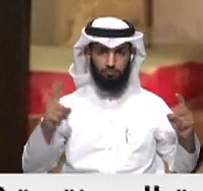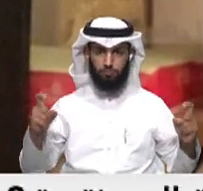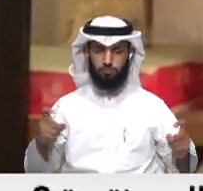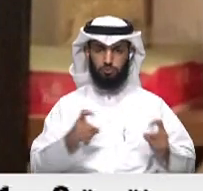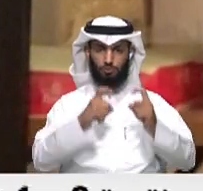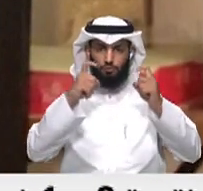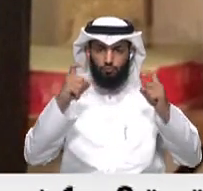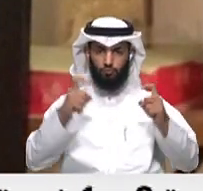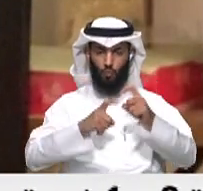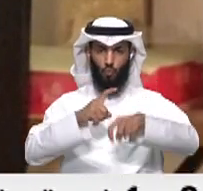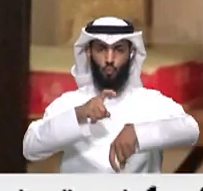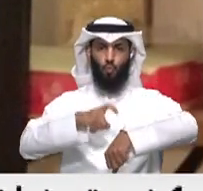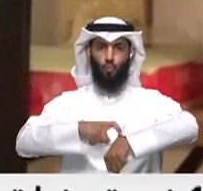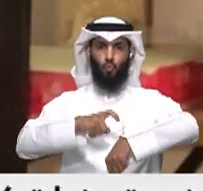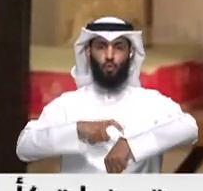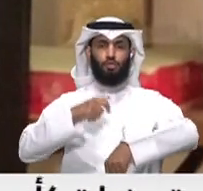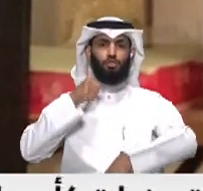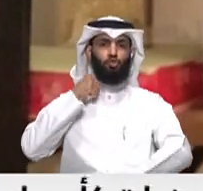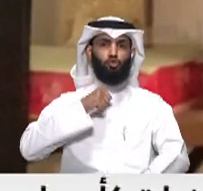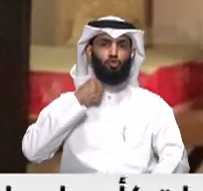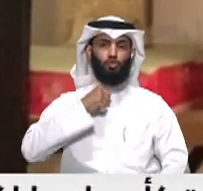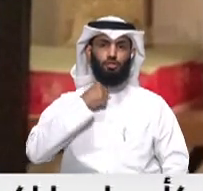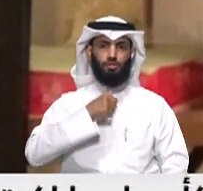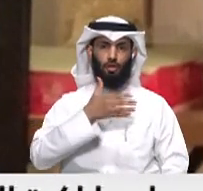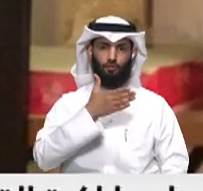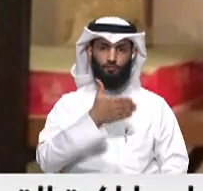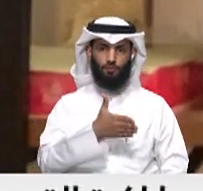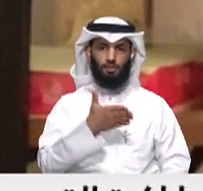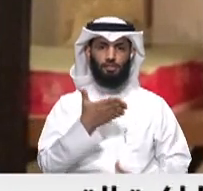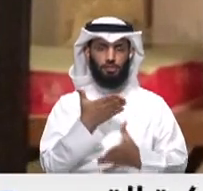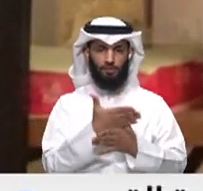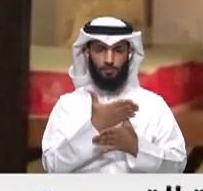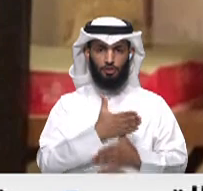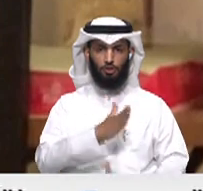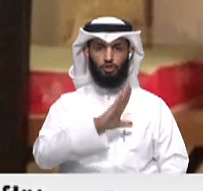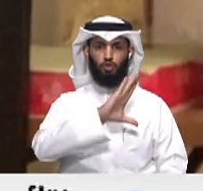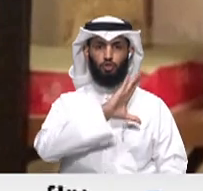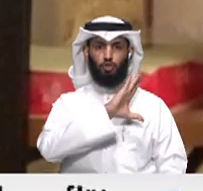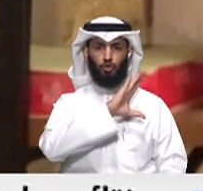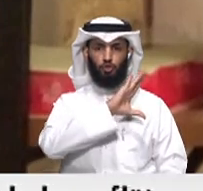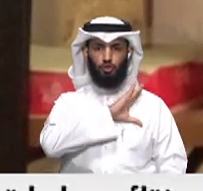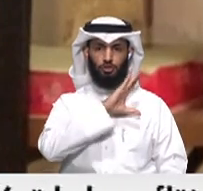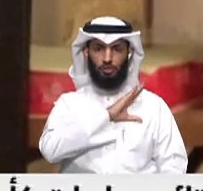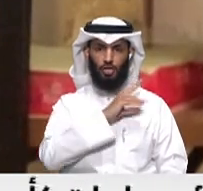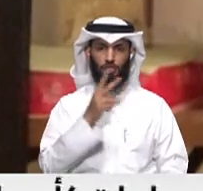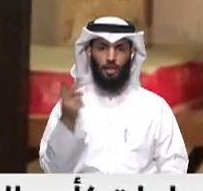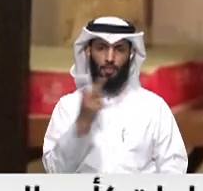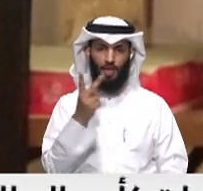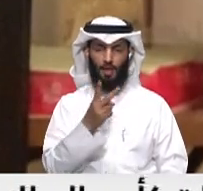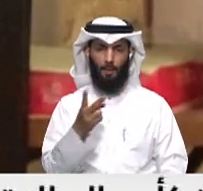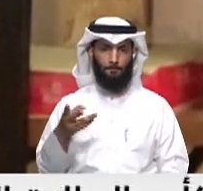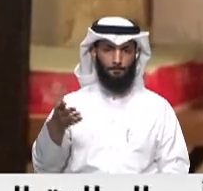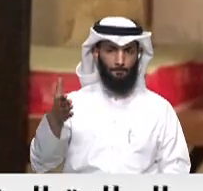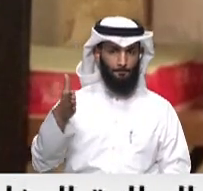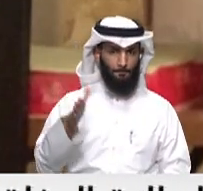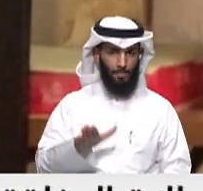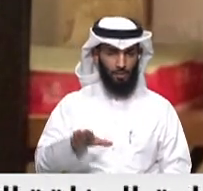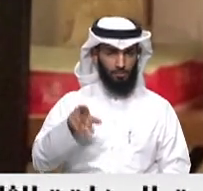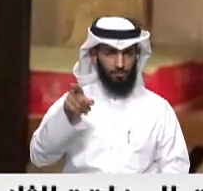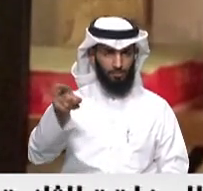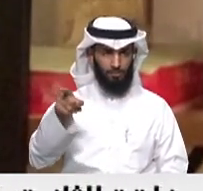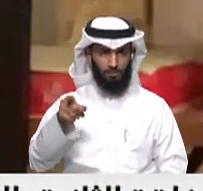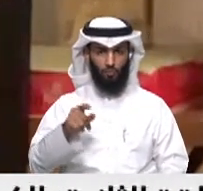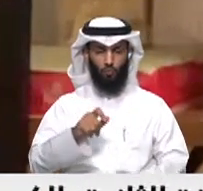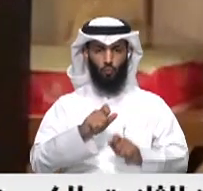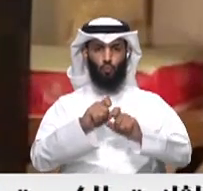مرحلة جديدة، لا سيما بعد مقتل هؤلاء الجنود. لذا فإن أهم الخسائر التي يتحدث عنها الإيرانيون الآن